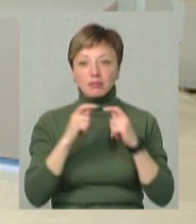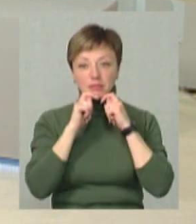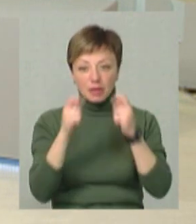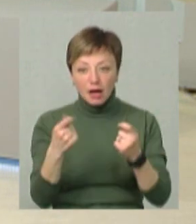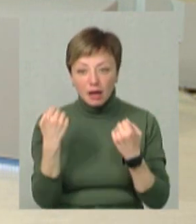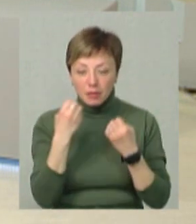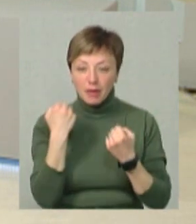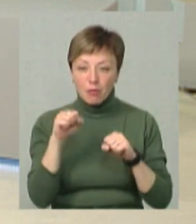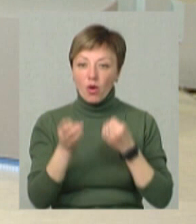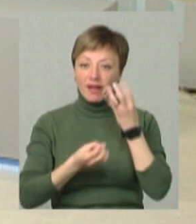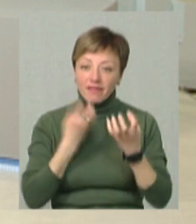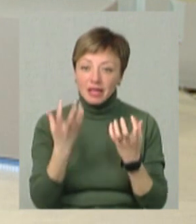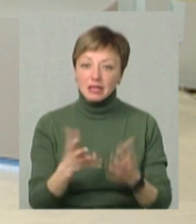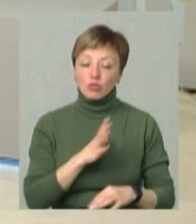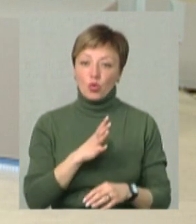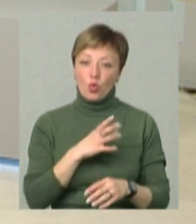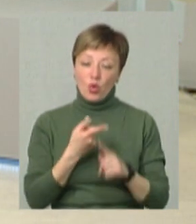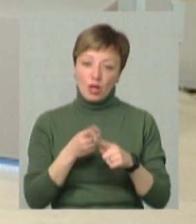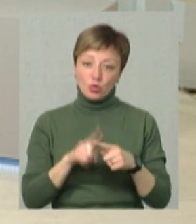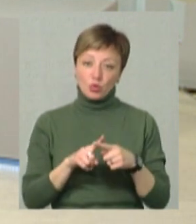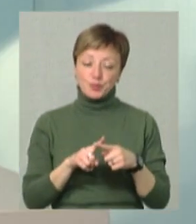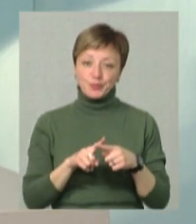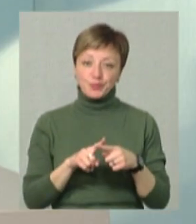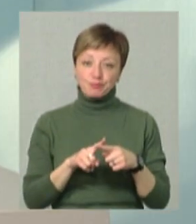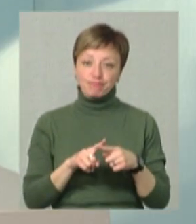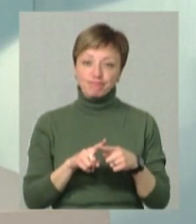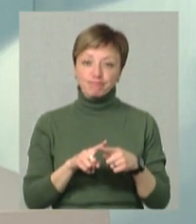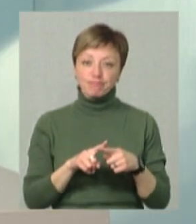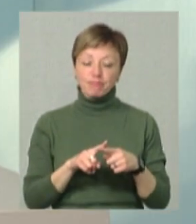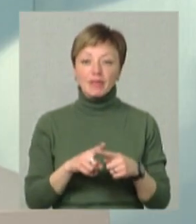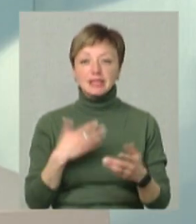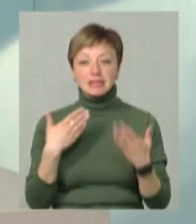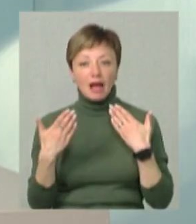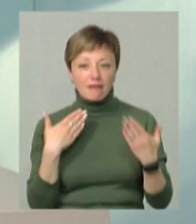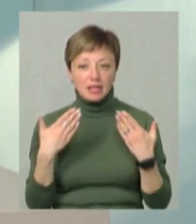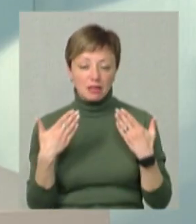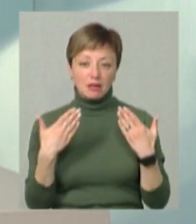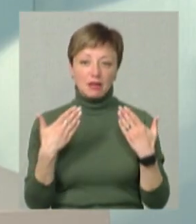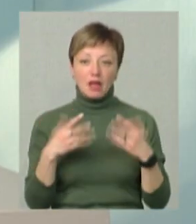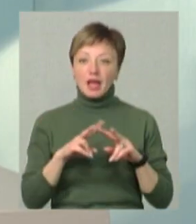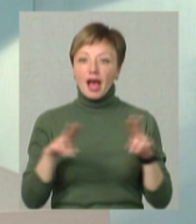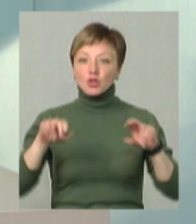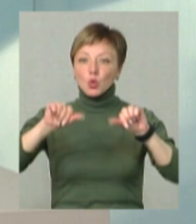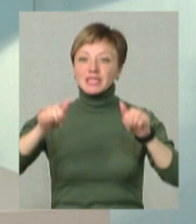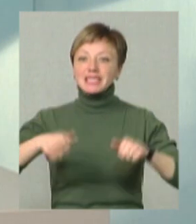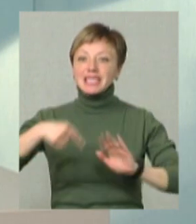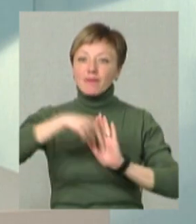квіти. І до нього було відповідне ставлення, як до